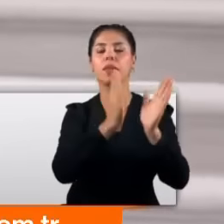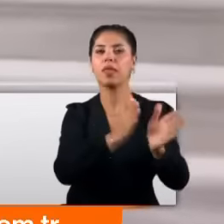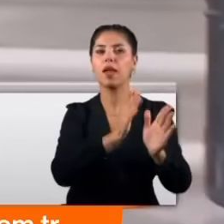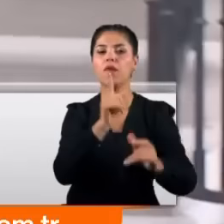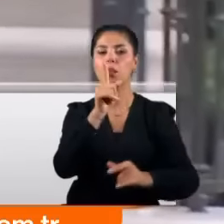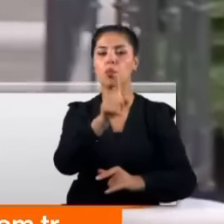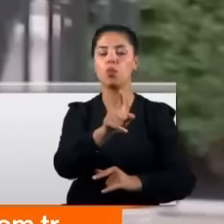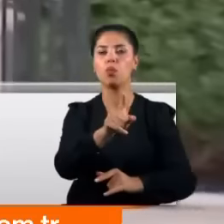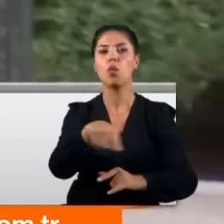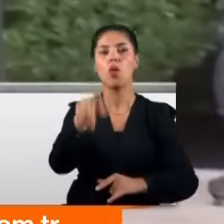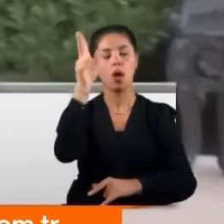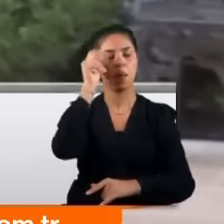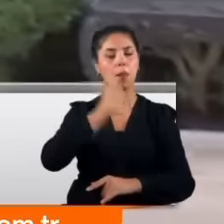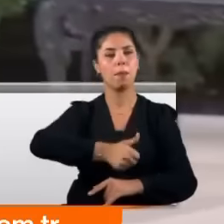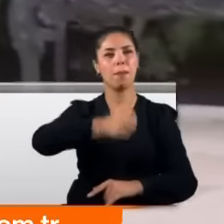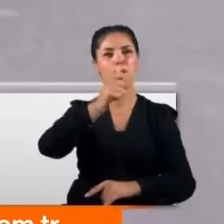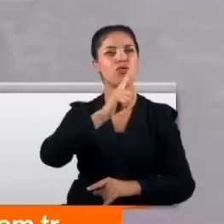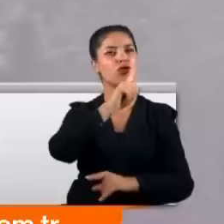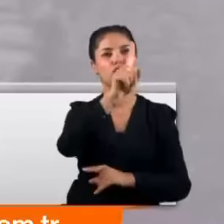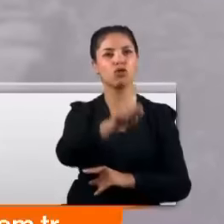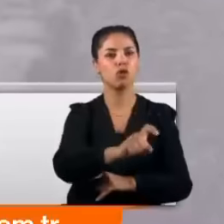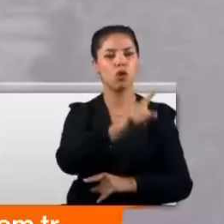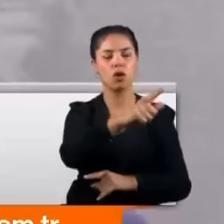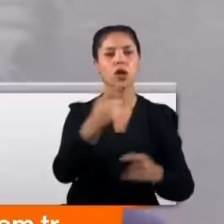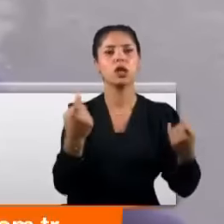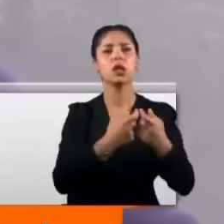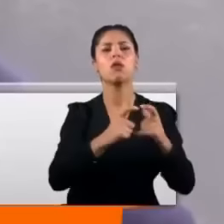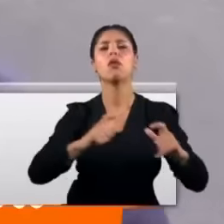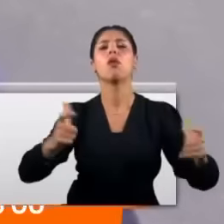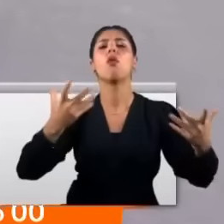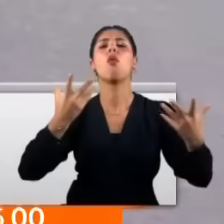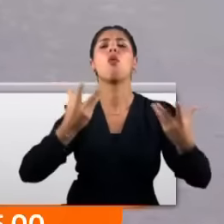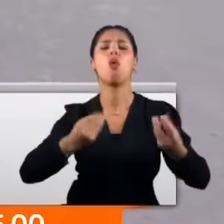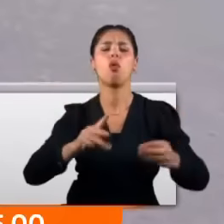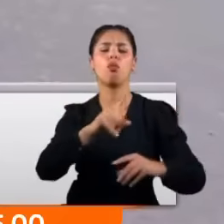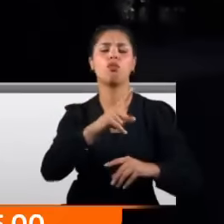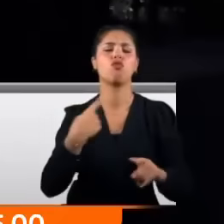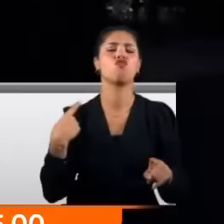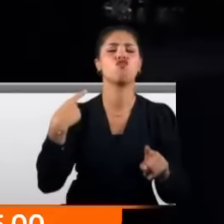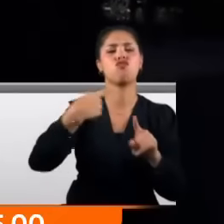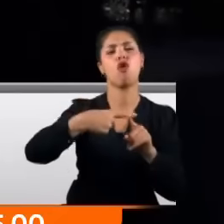planı sorulan Amerika Başkanı Biden ise savaşın büyümeyeceği konusunda iyimserdi.